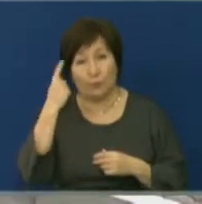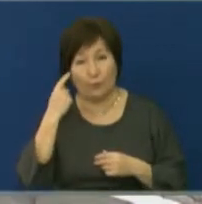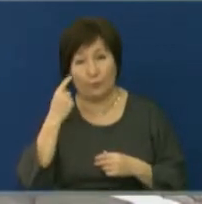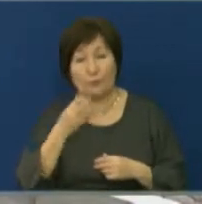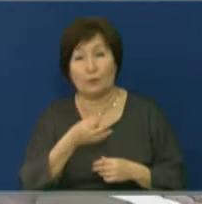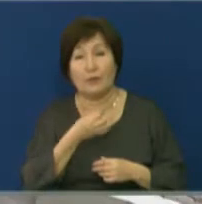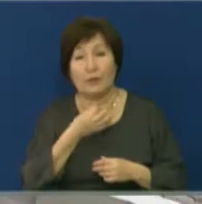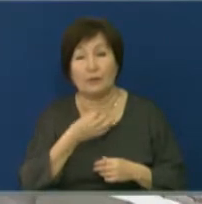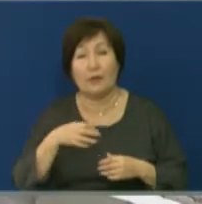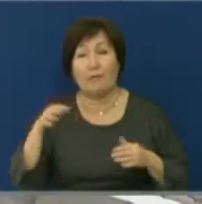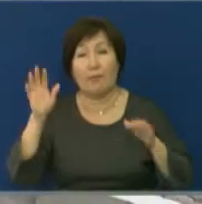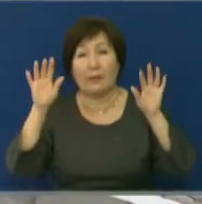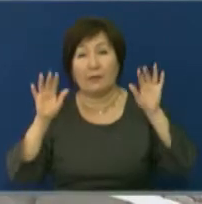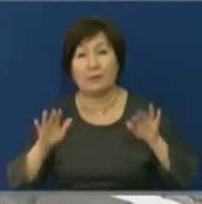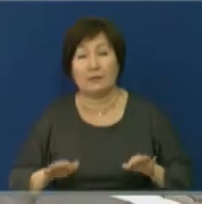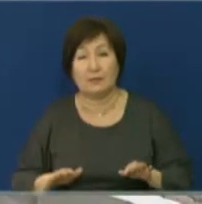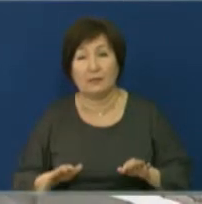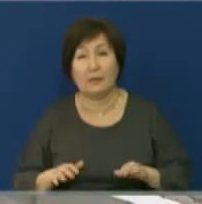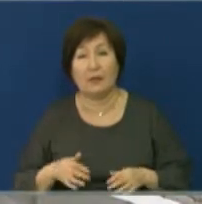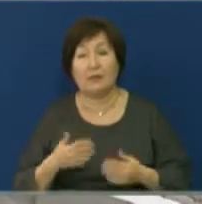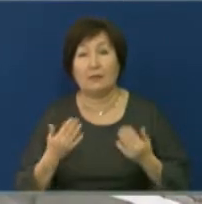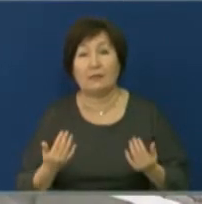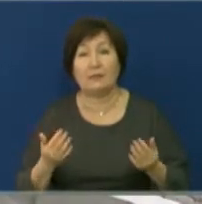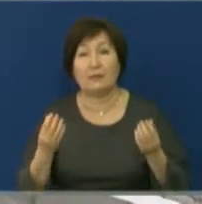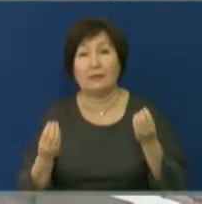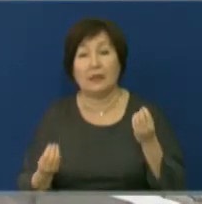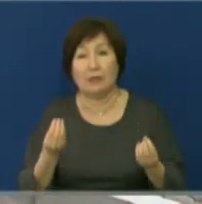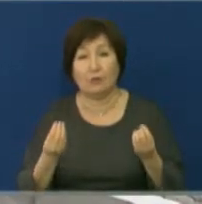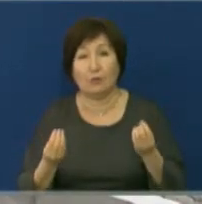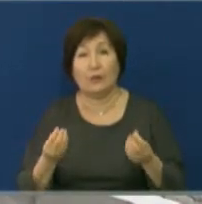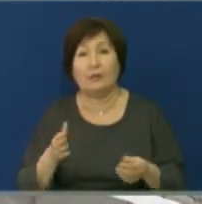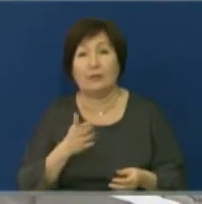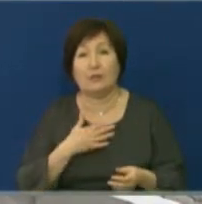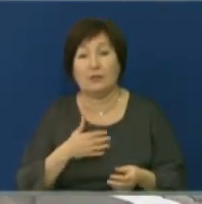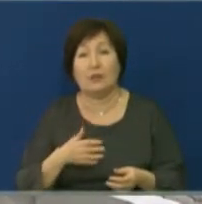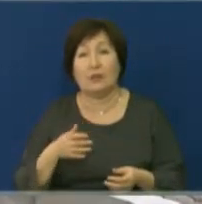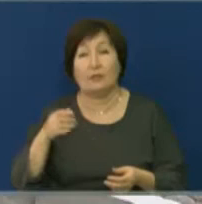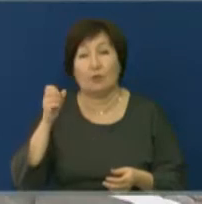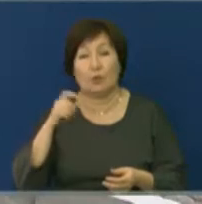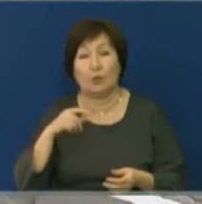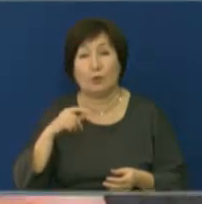наши дети, наши внуки и правнуки. Благодарим акимат за то, что взялись за благоустройство.